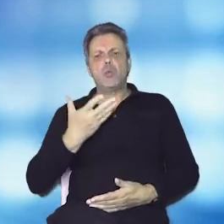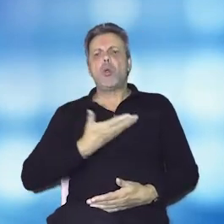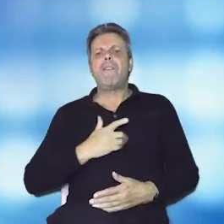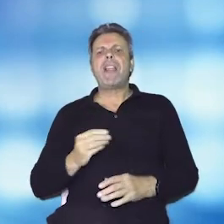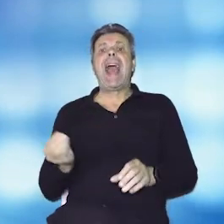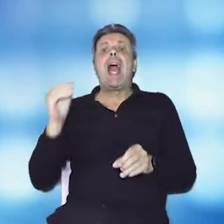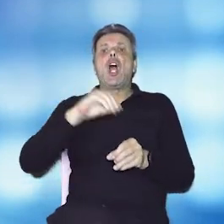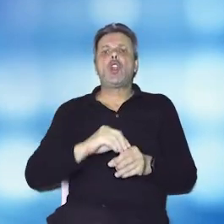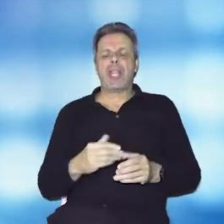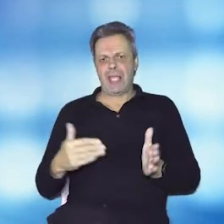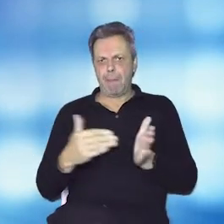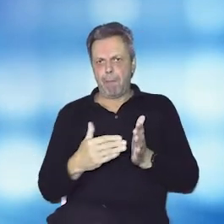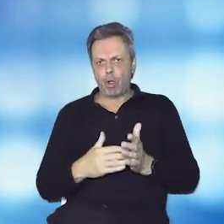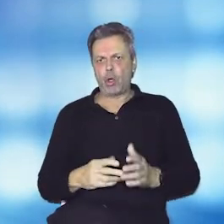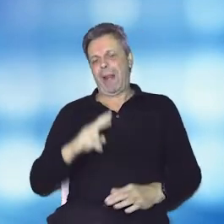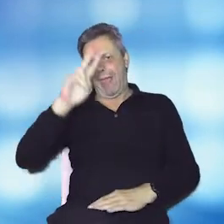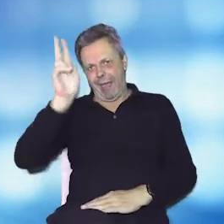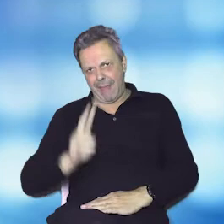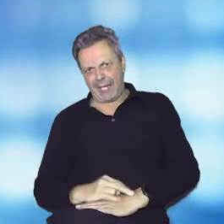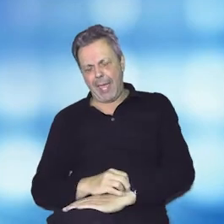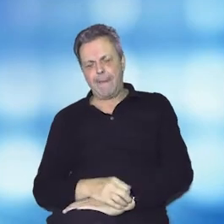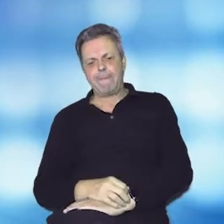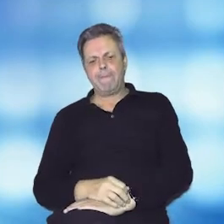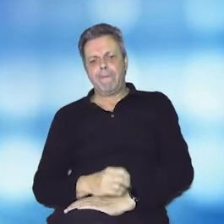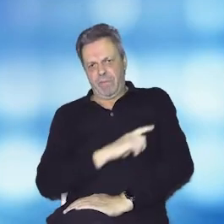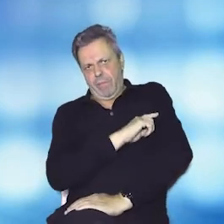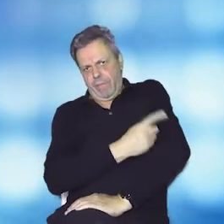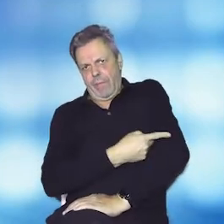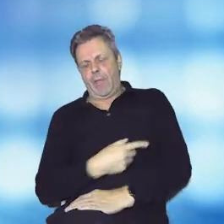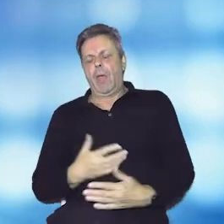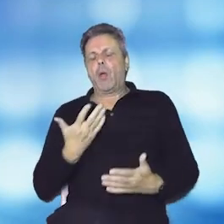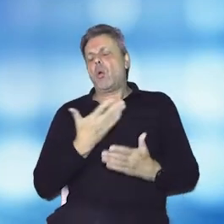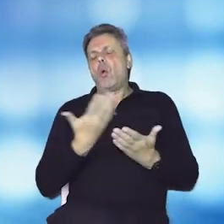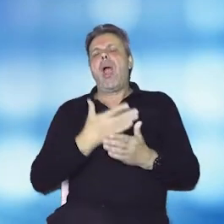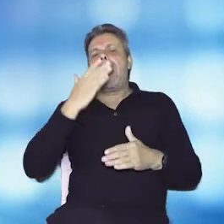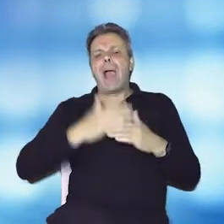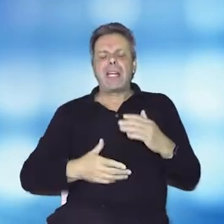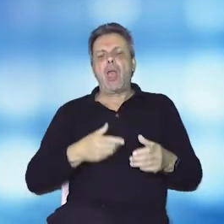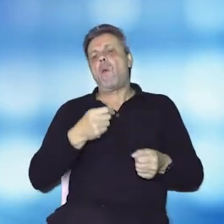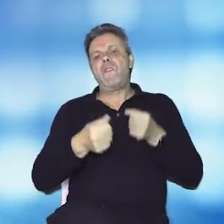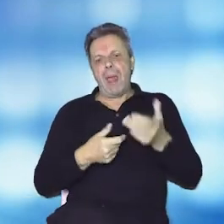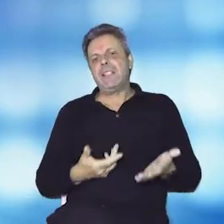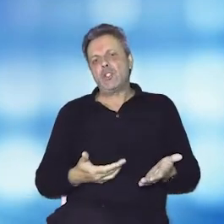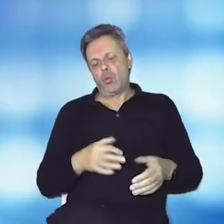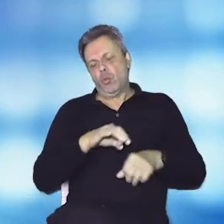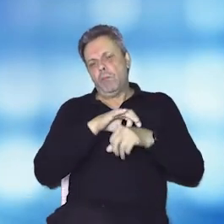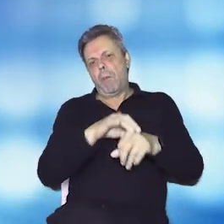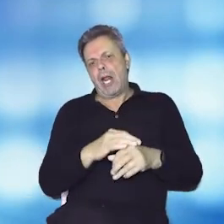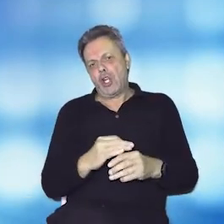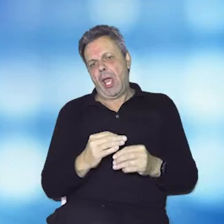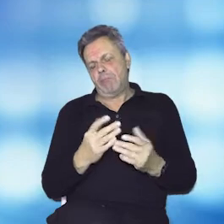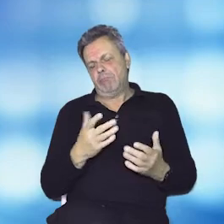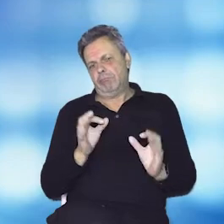dodatnih potrebnih količina energije, koje u konačnici uvijek onda i financijski su popraćene na